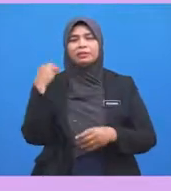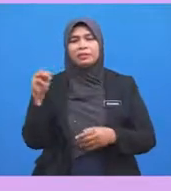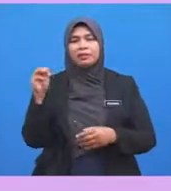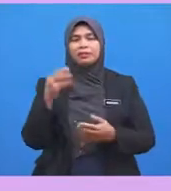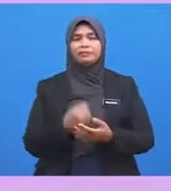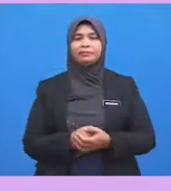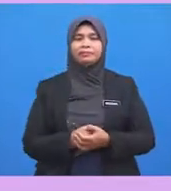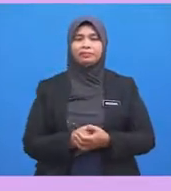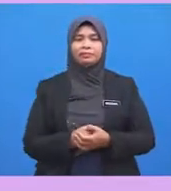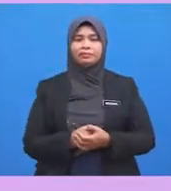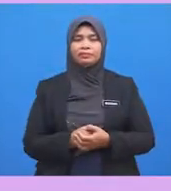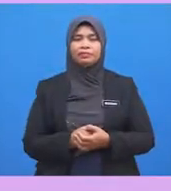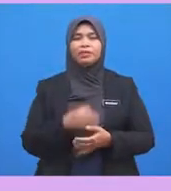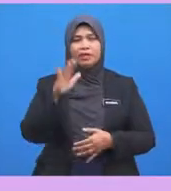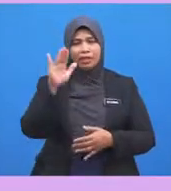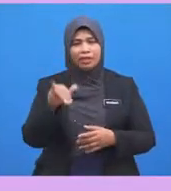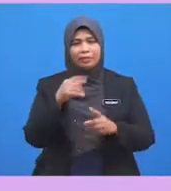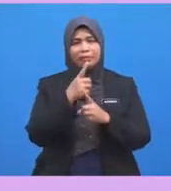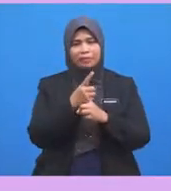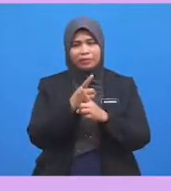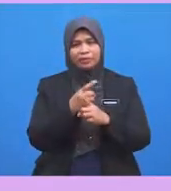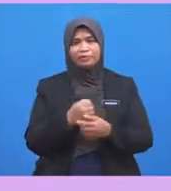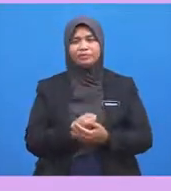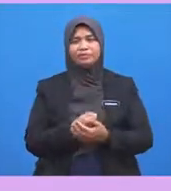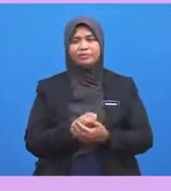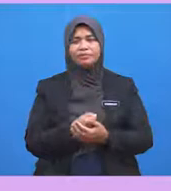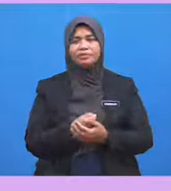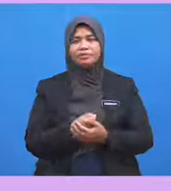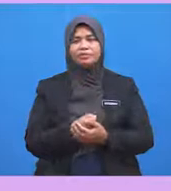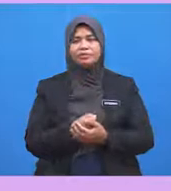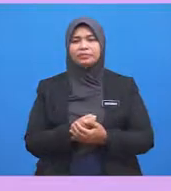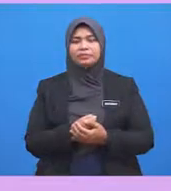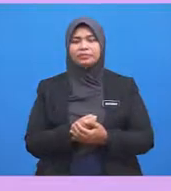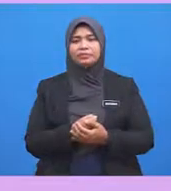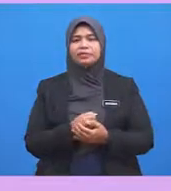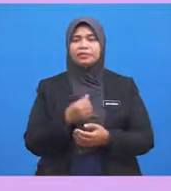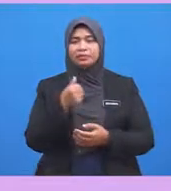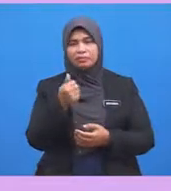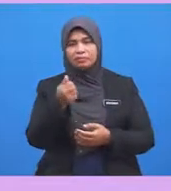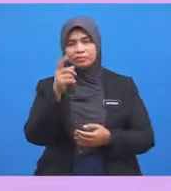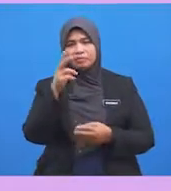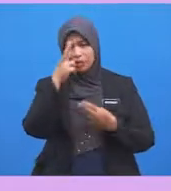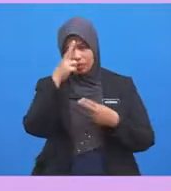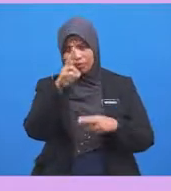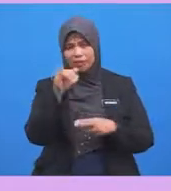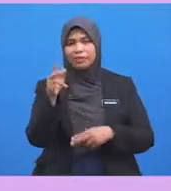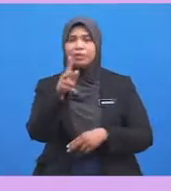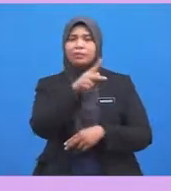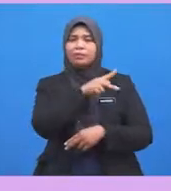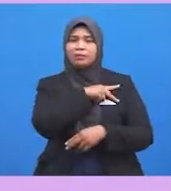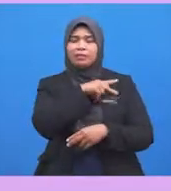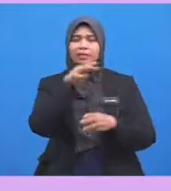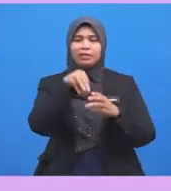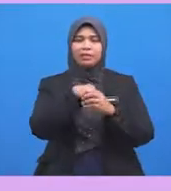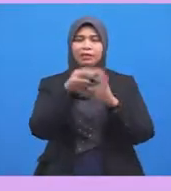mereka? Ya, betul. Pandai murid-murid saya. Kamu menghormati